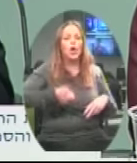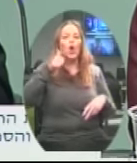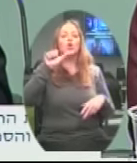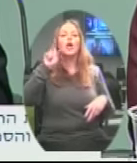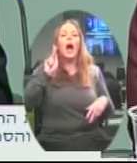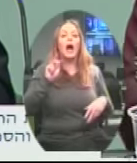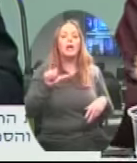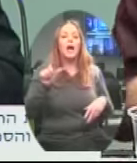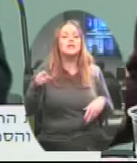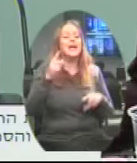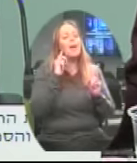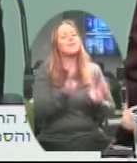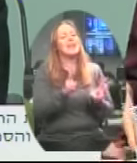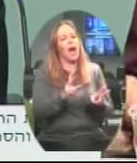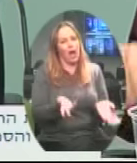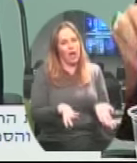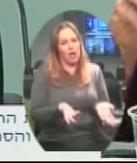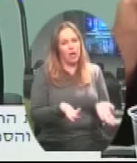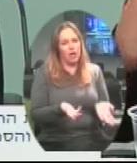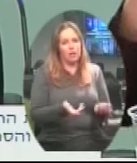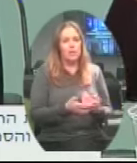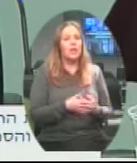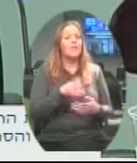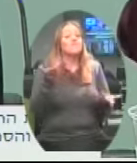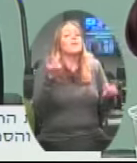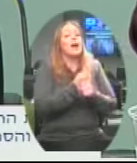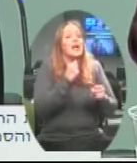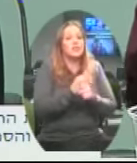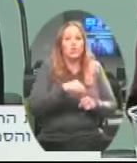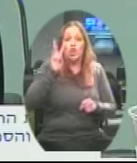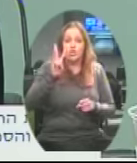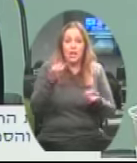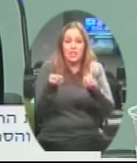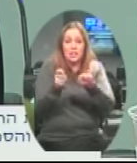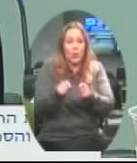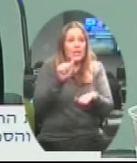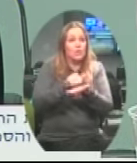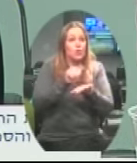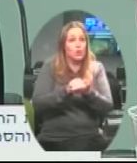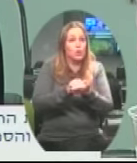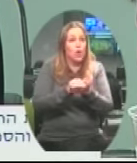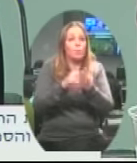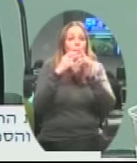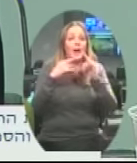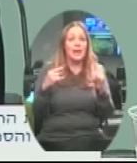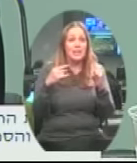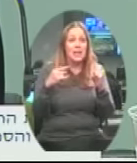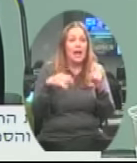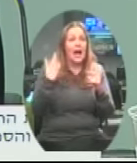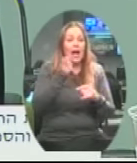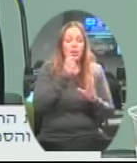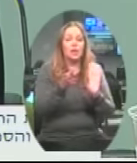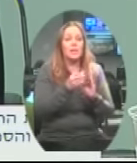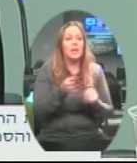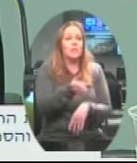הבדיחה במטכ"ל. ומה לעשות שכששטרן סוגר את עיתון במחנה אחרי רעיון עם קצין הומו,